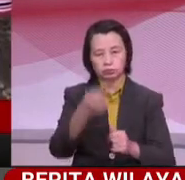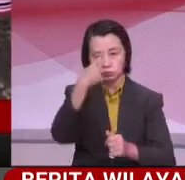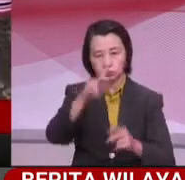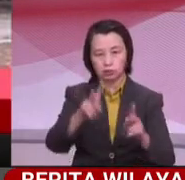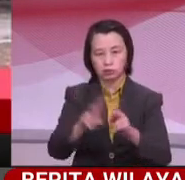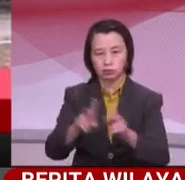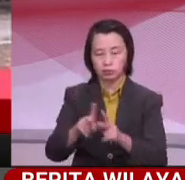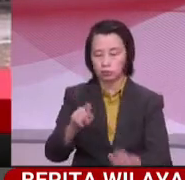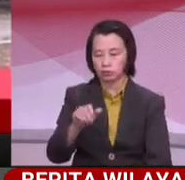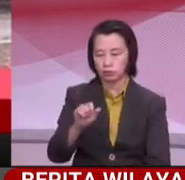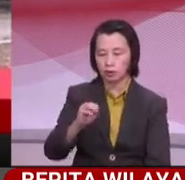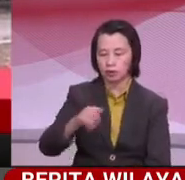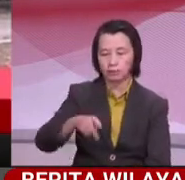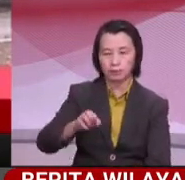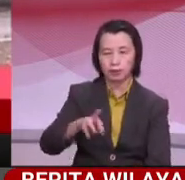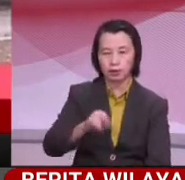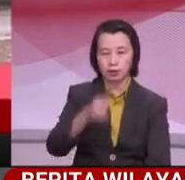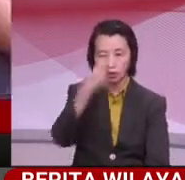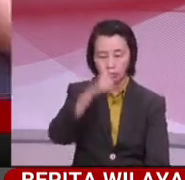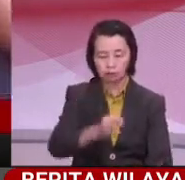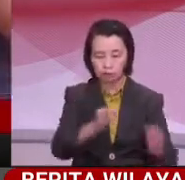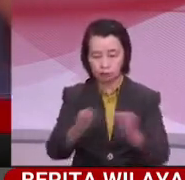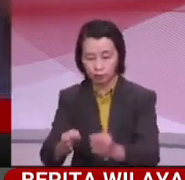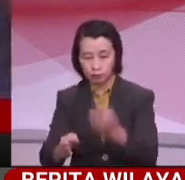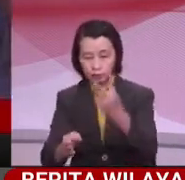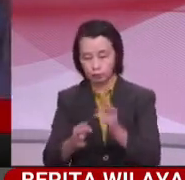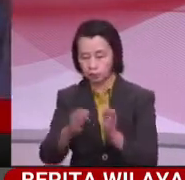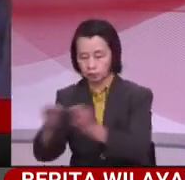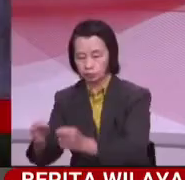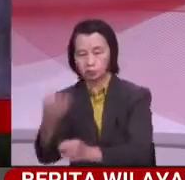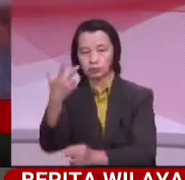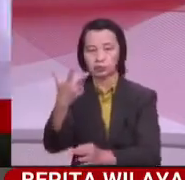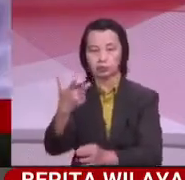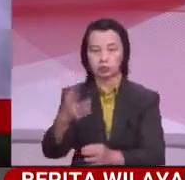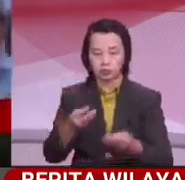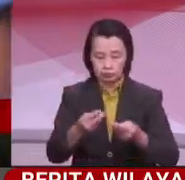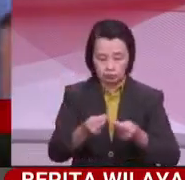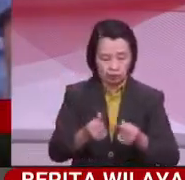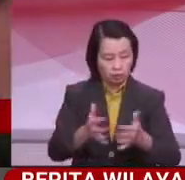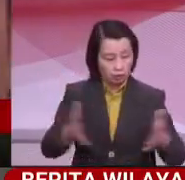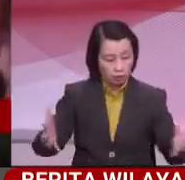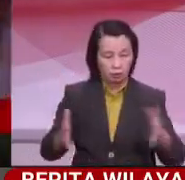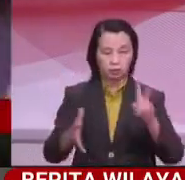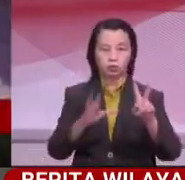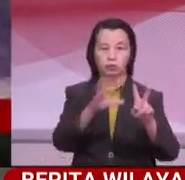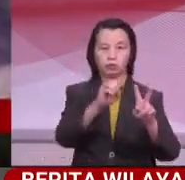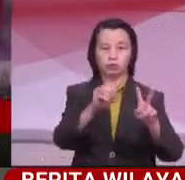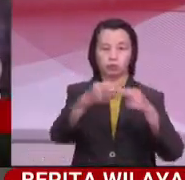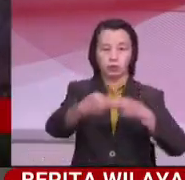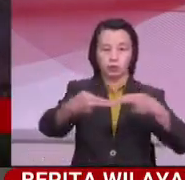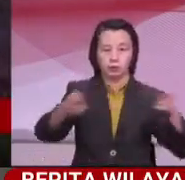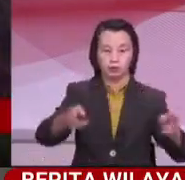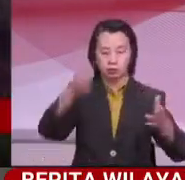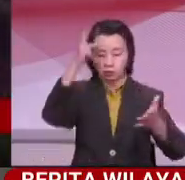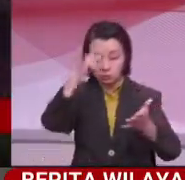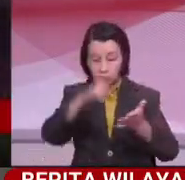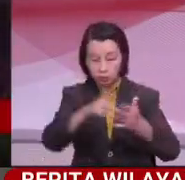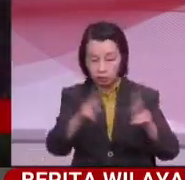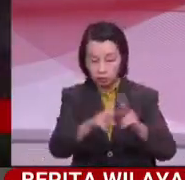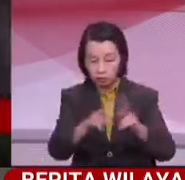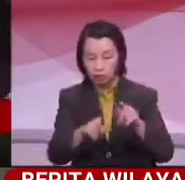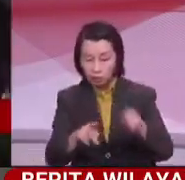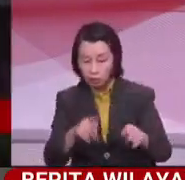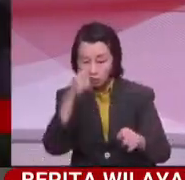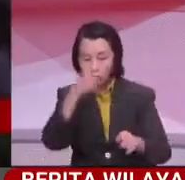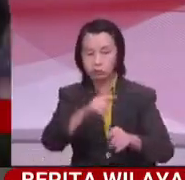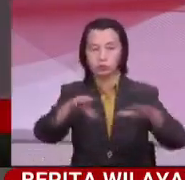tambiran untuk fasa 2 dan ke 3 sebidang tanah berkelas dan kiri Le 20 hektar telah dikenal pasti di kampung itu